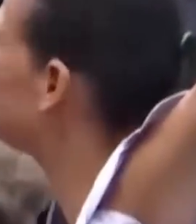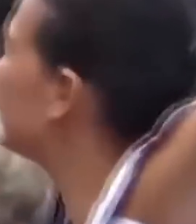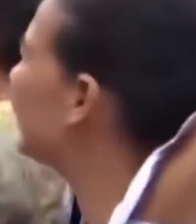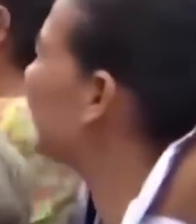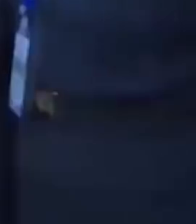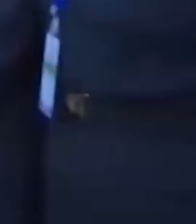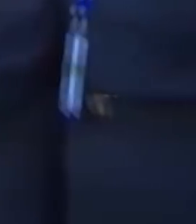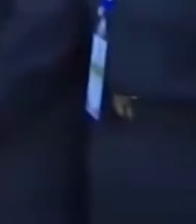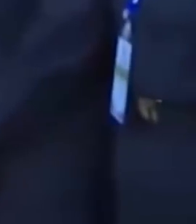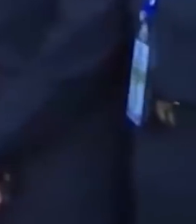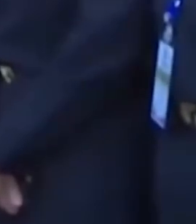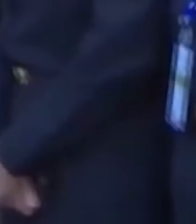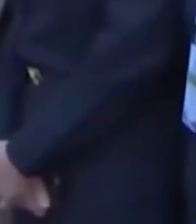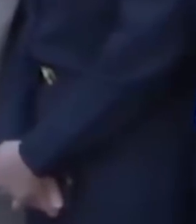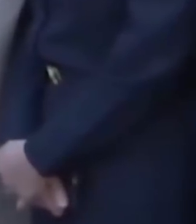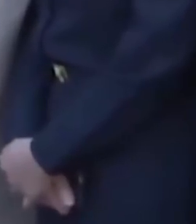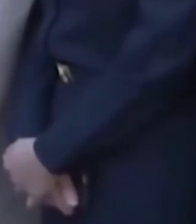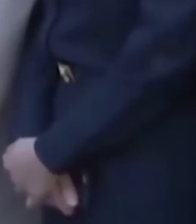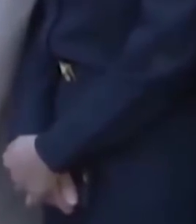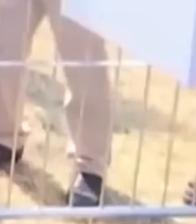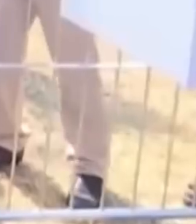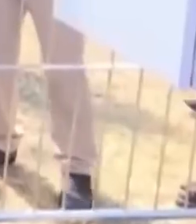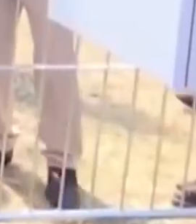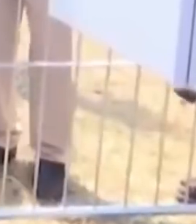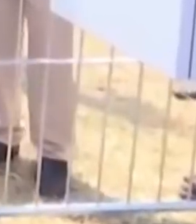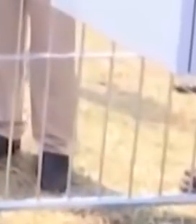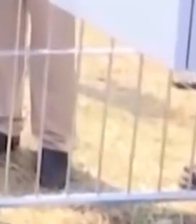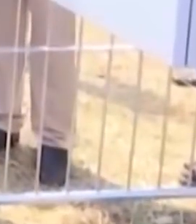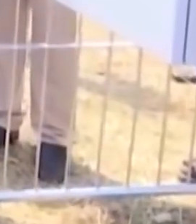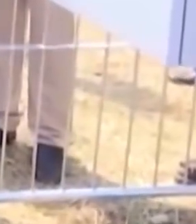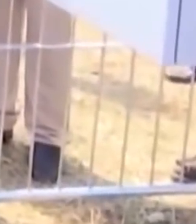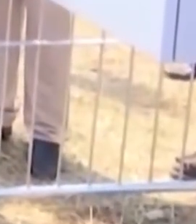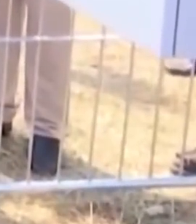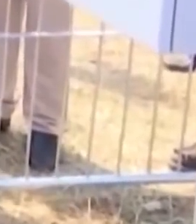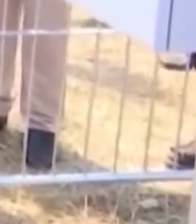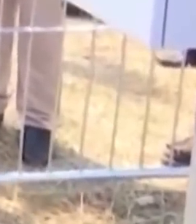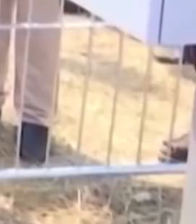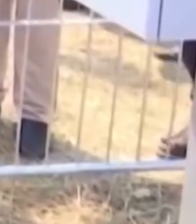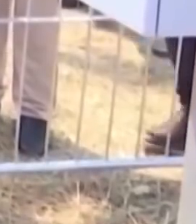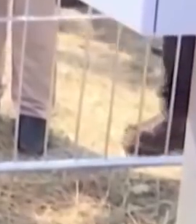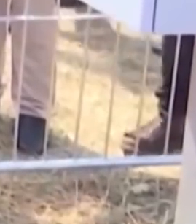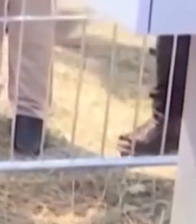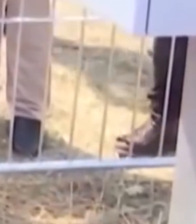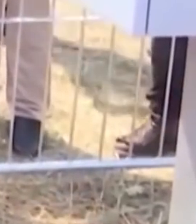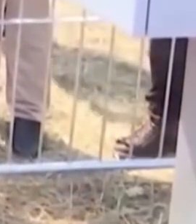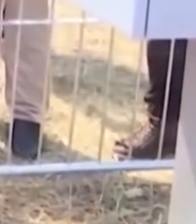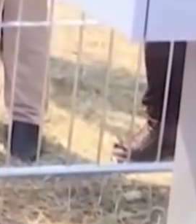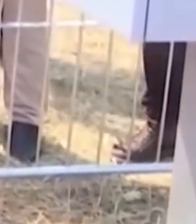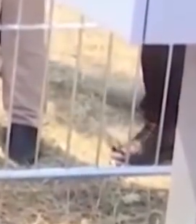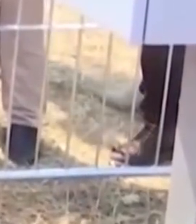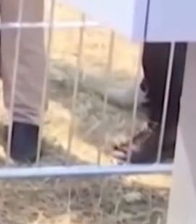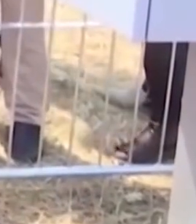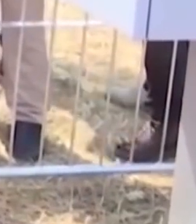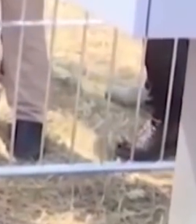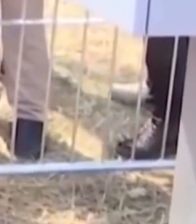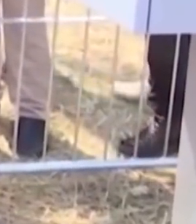ามองด้วยใจด้วยความจริงจะเห็นว่ามันดีกว่าไม่ไกล